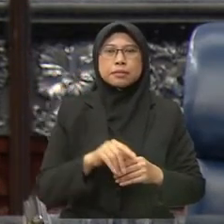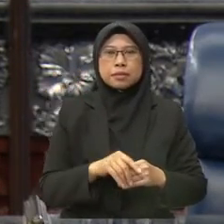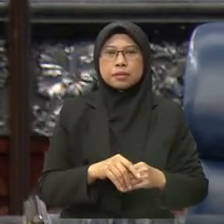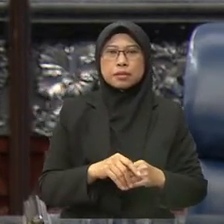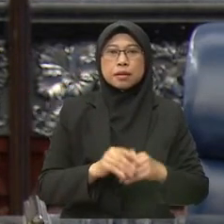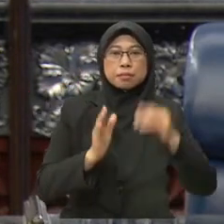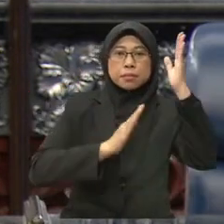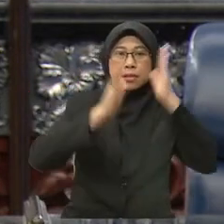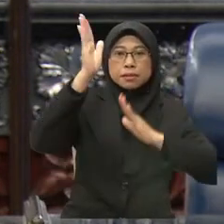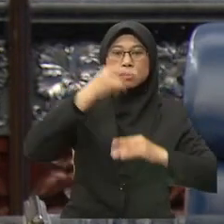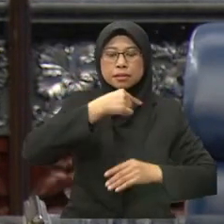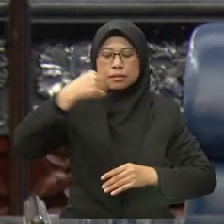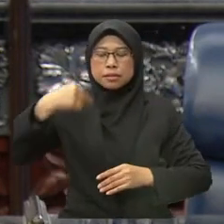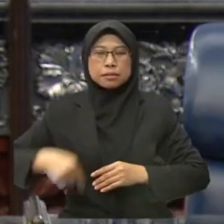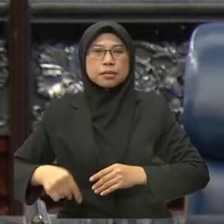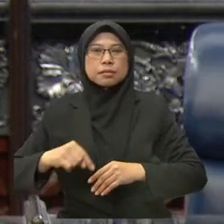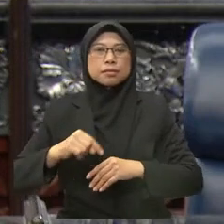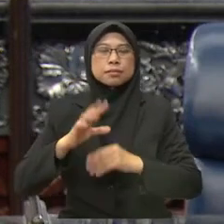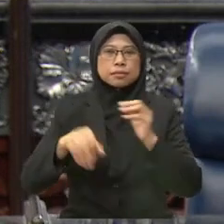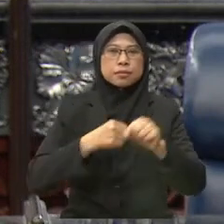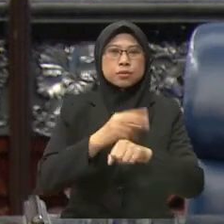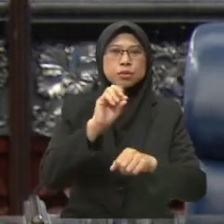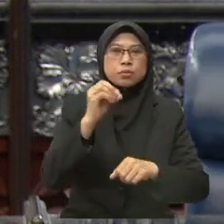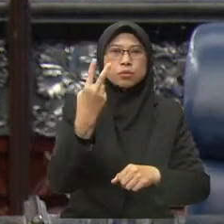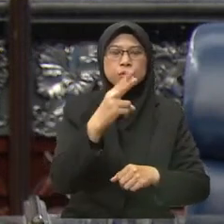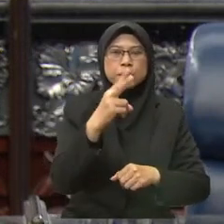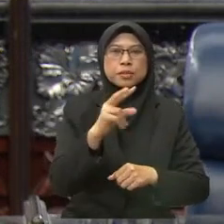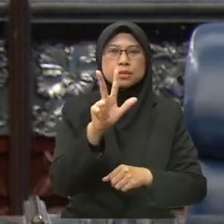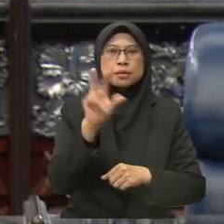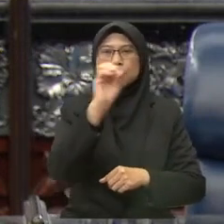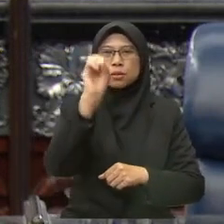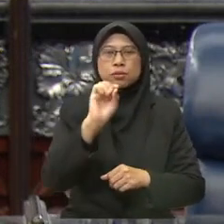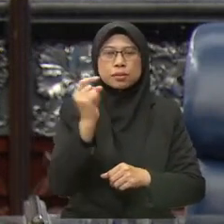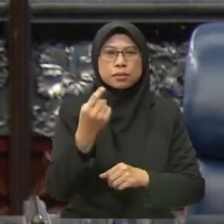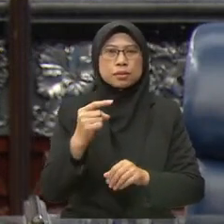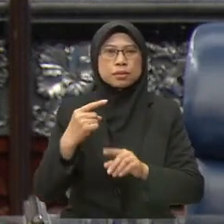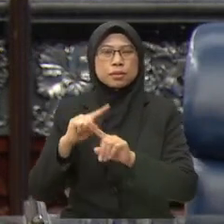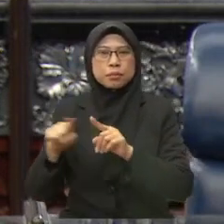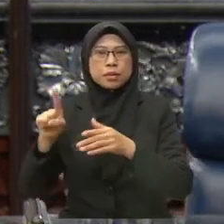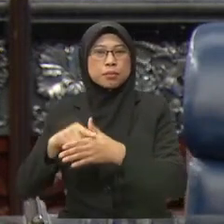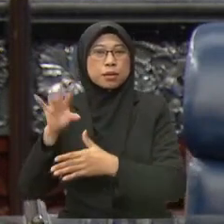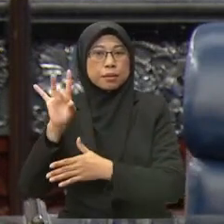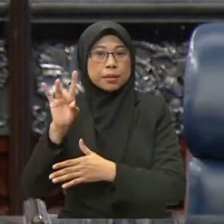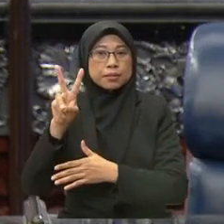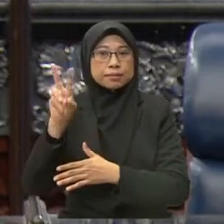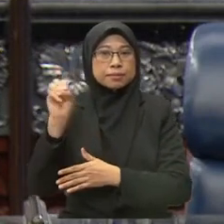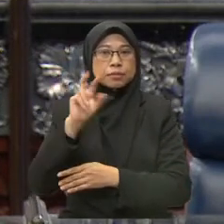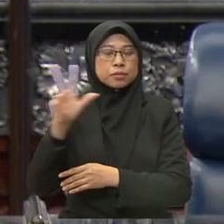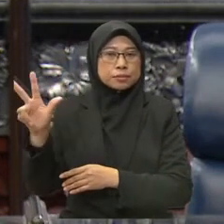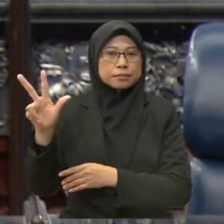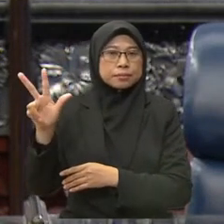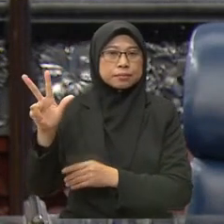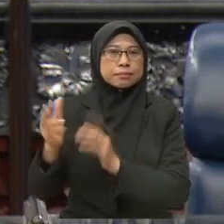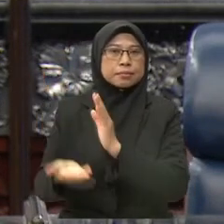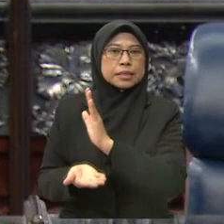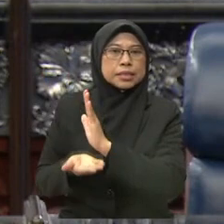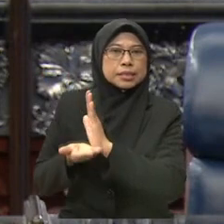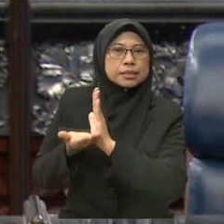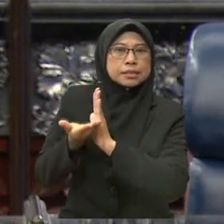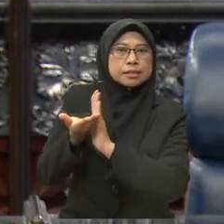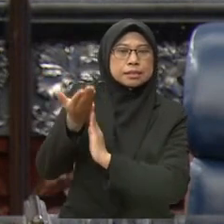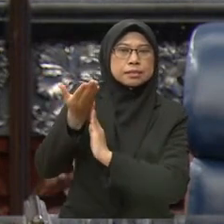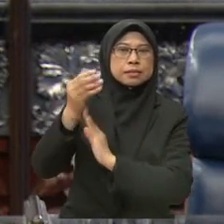China pada tahun 2012 hanya 3% tapi sehingga ogos 2023 meningkat